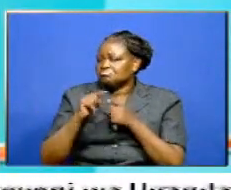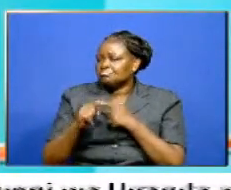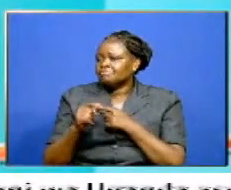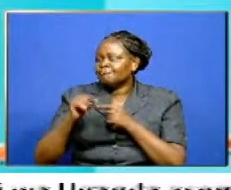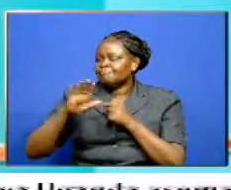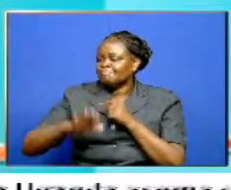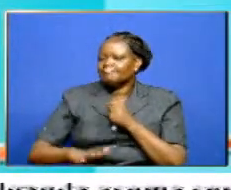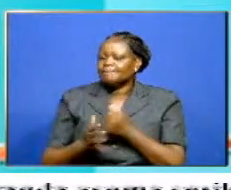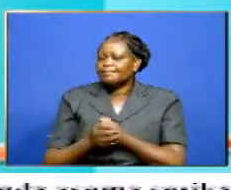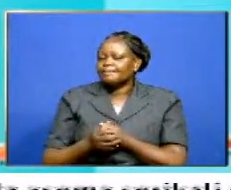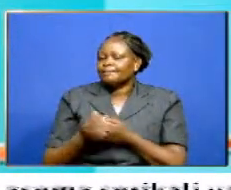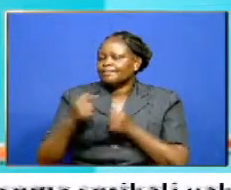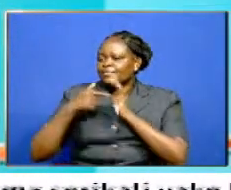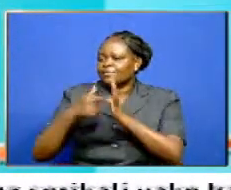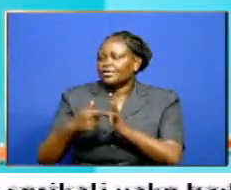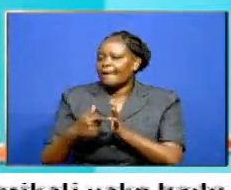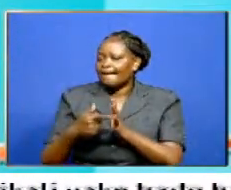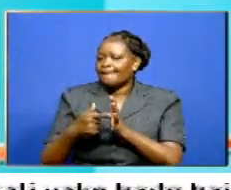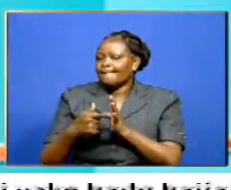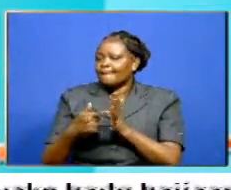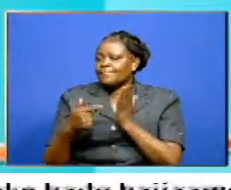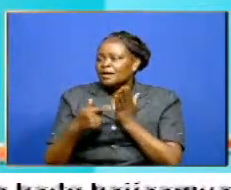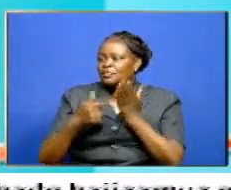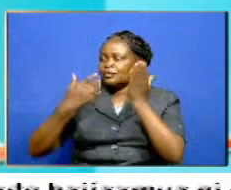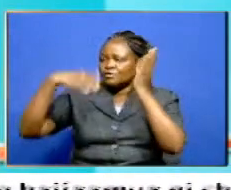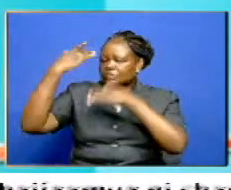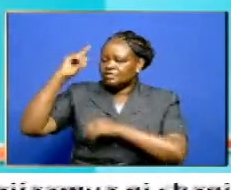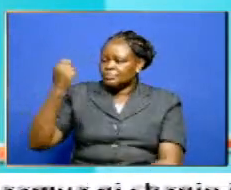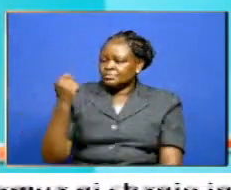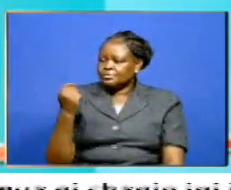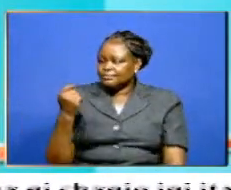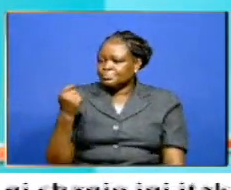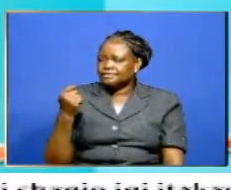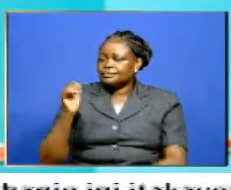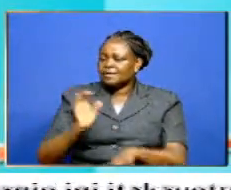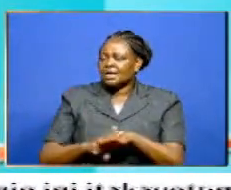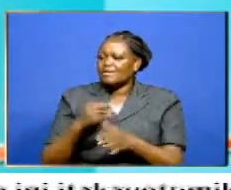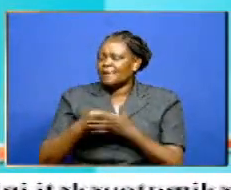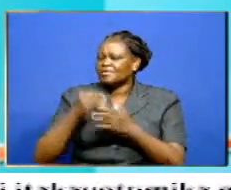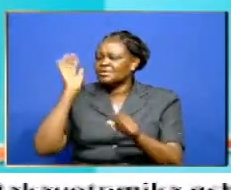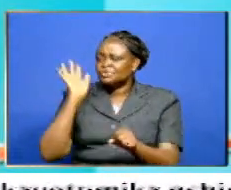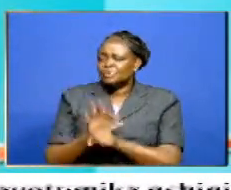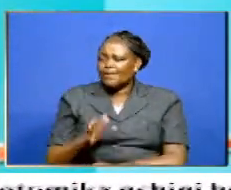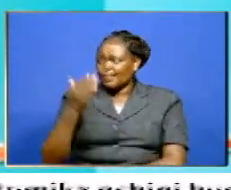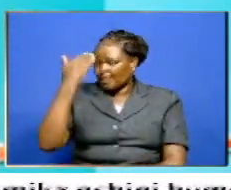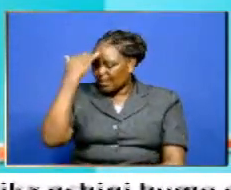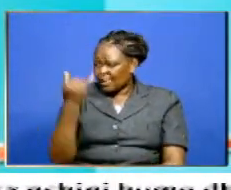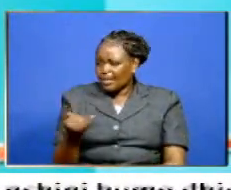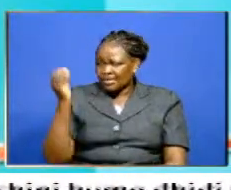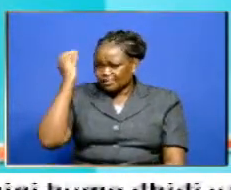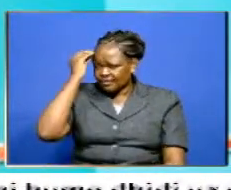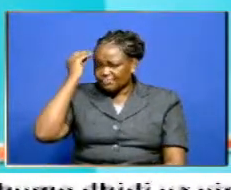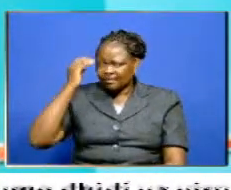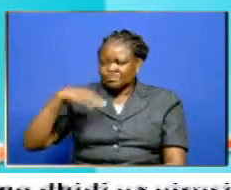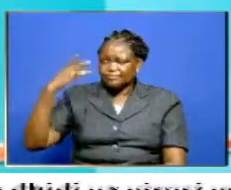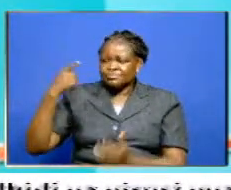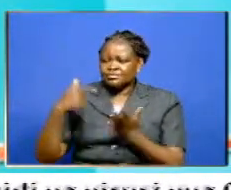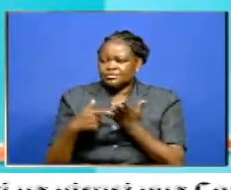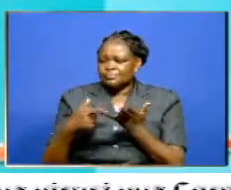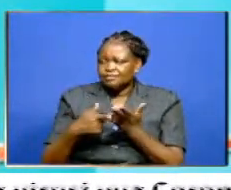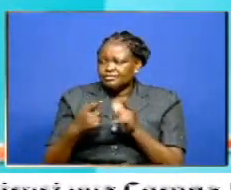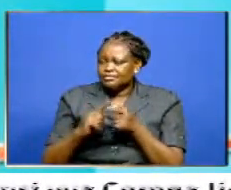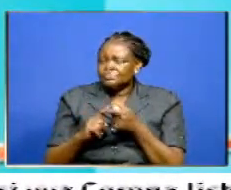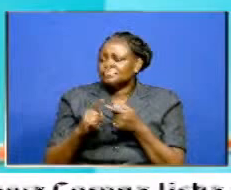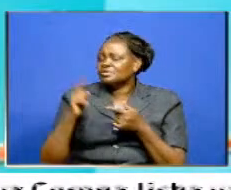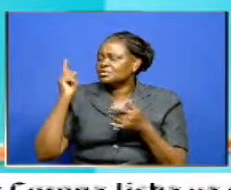chini. Tuseme kama chuo cha Technical University of Kenya kinapata pesa mingi kwa sababu masomo yake ni highly technical. Na